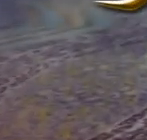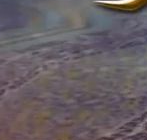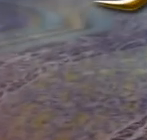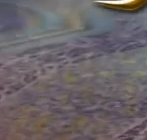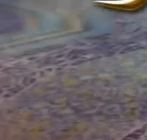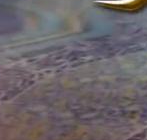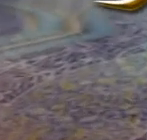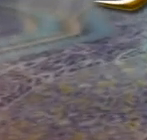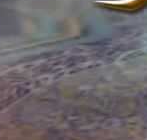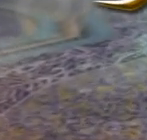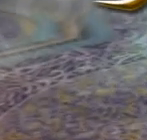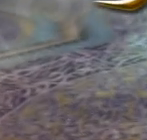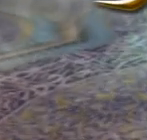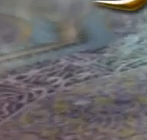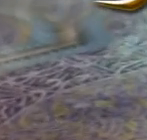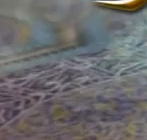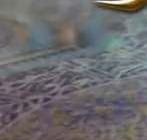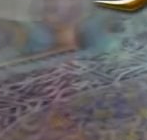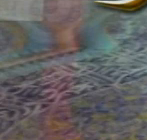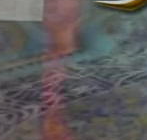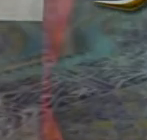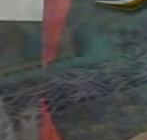سألوا إذا لم يعلموا.